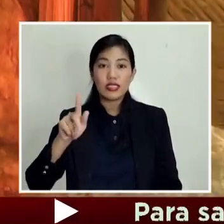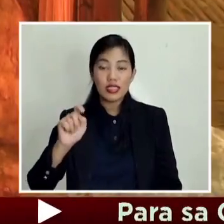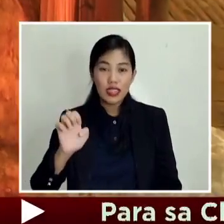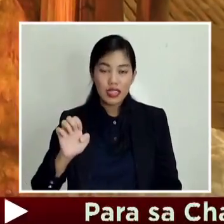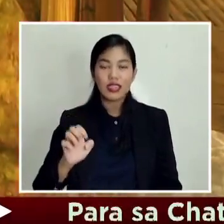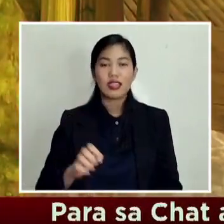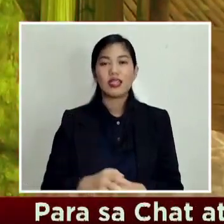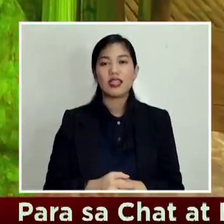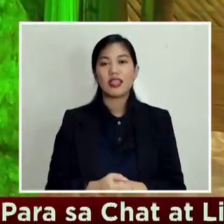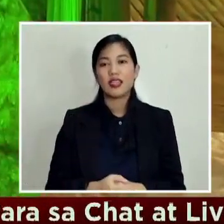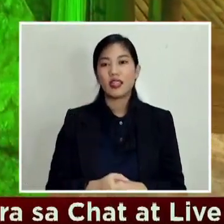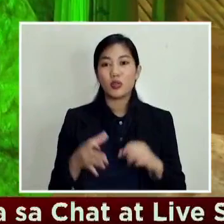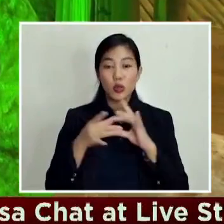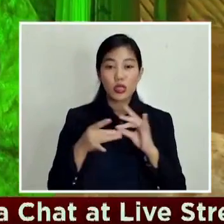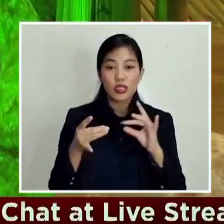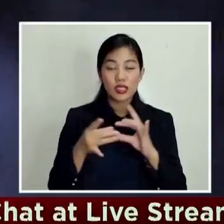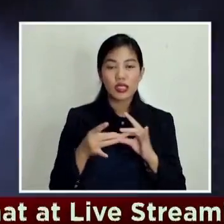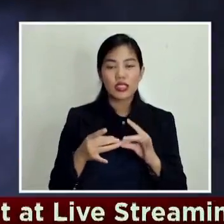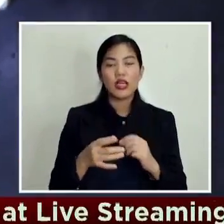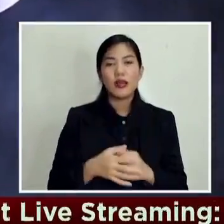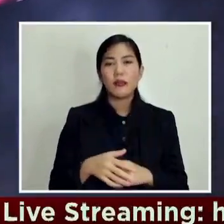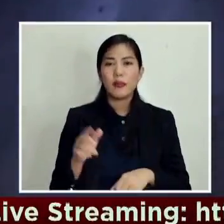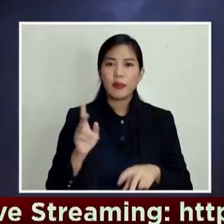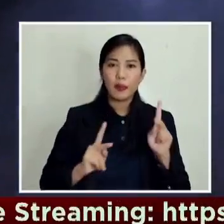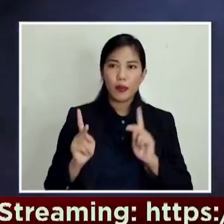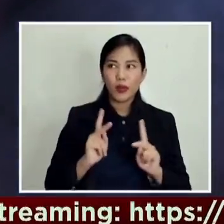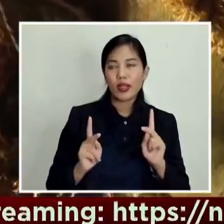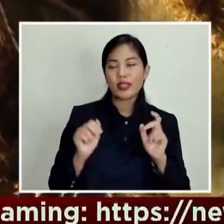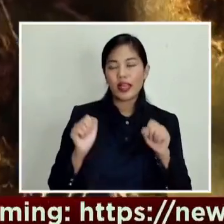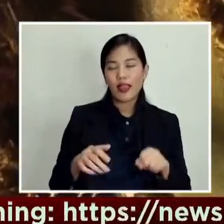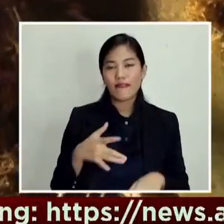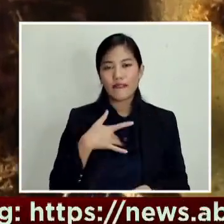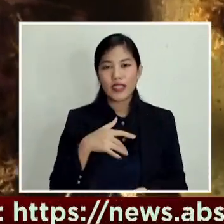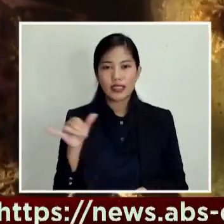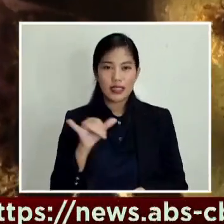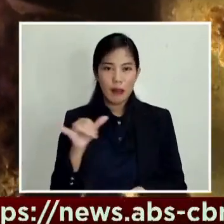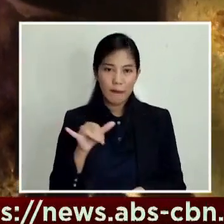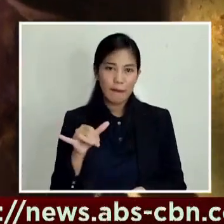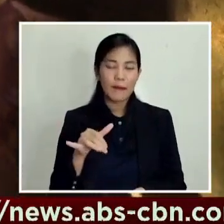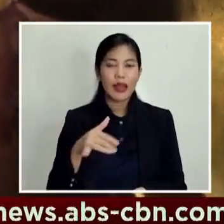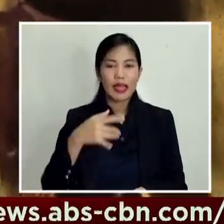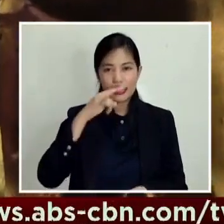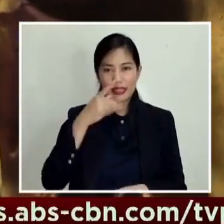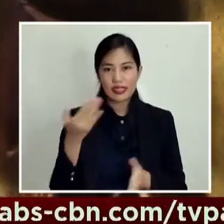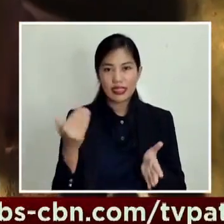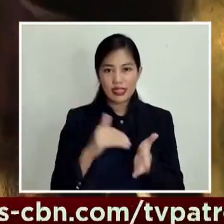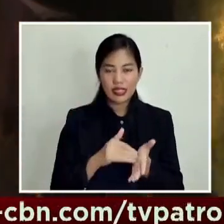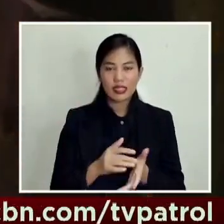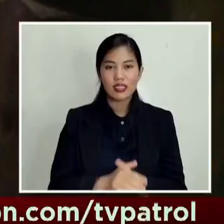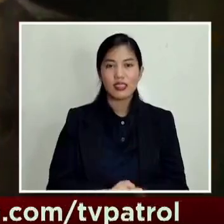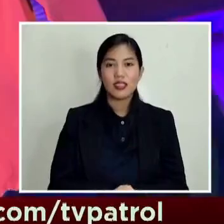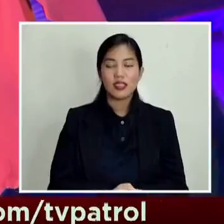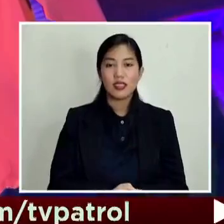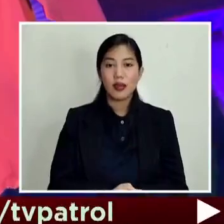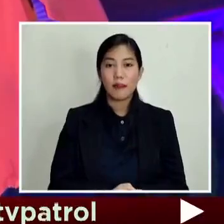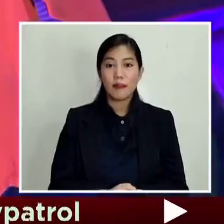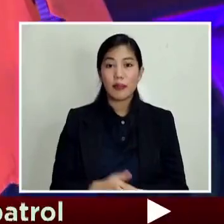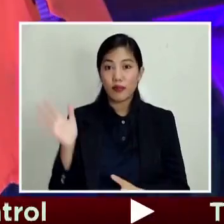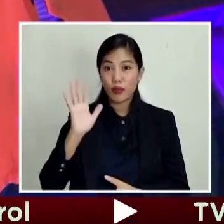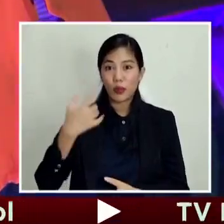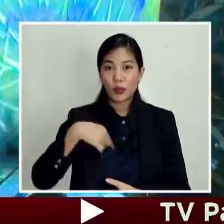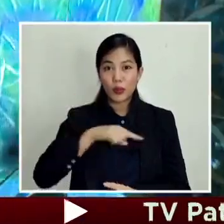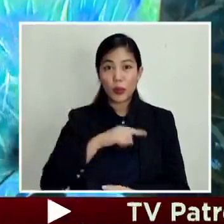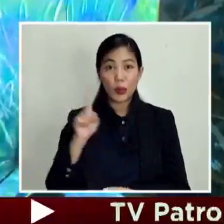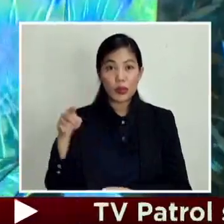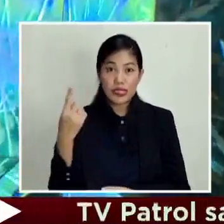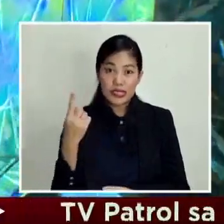dito makikita natin yung iba't ibang fairy tale settings na dati na kikita lang natin sa mga